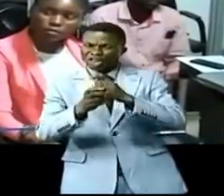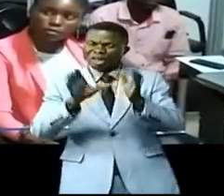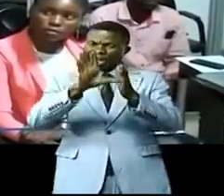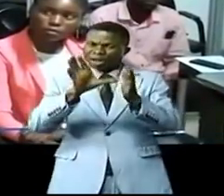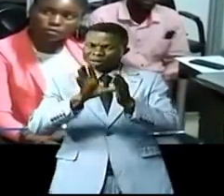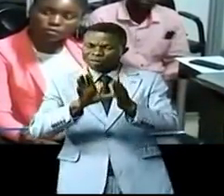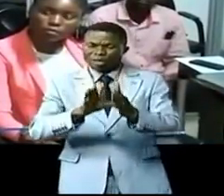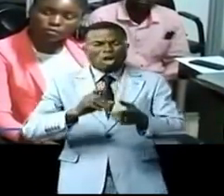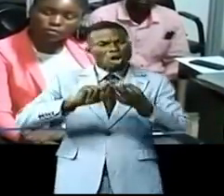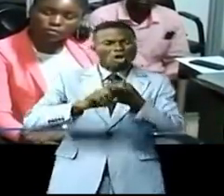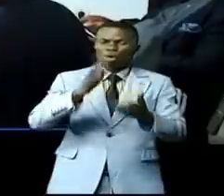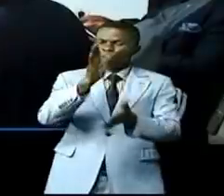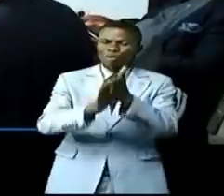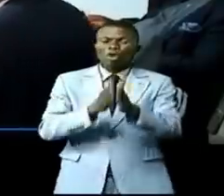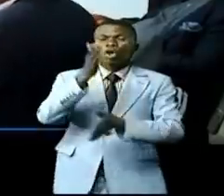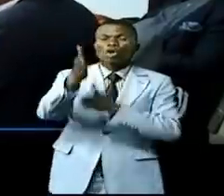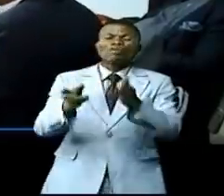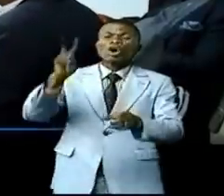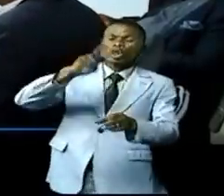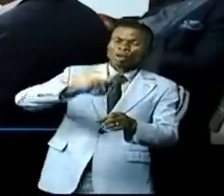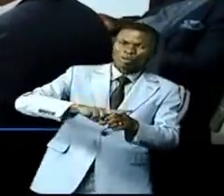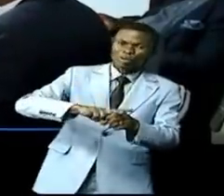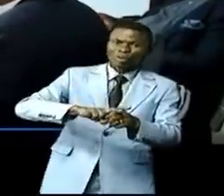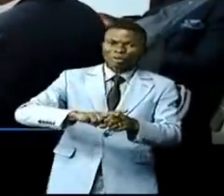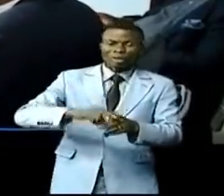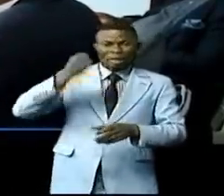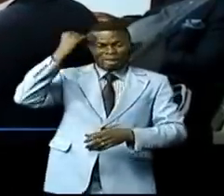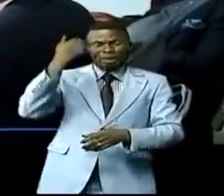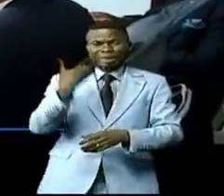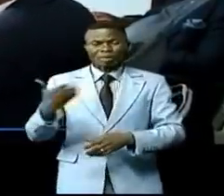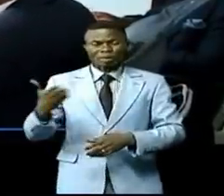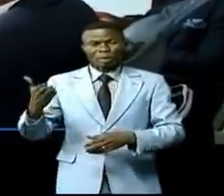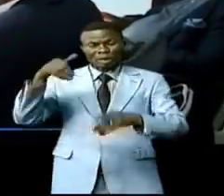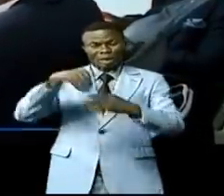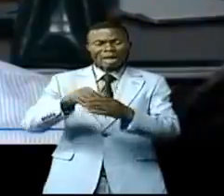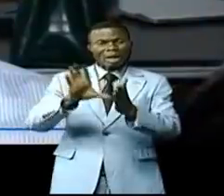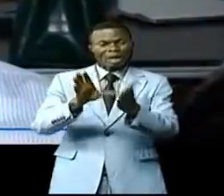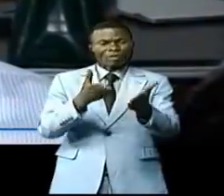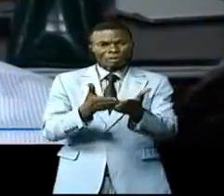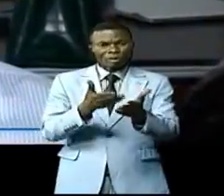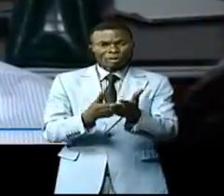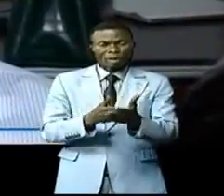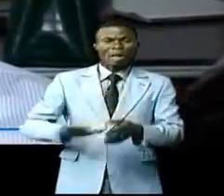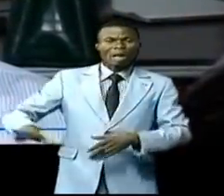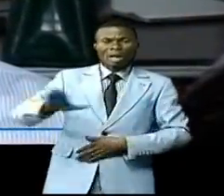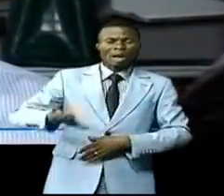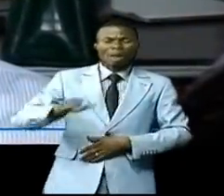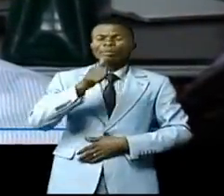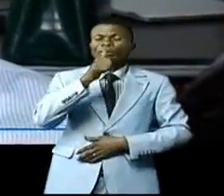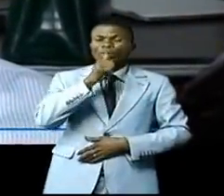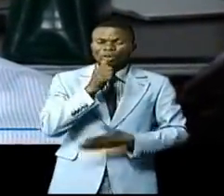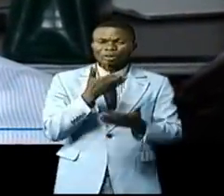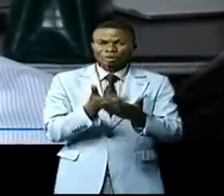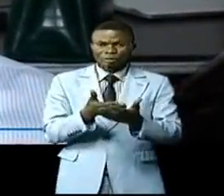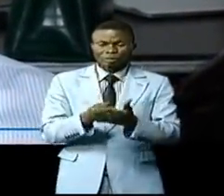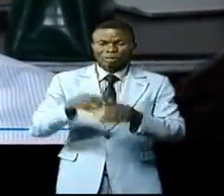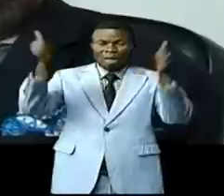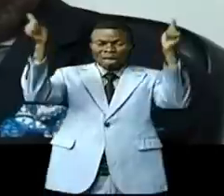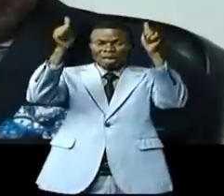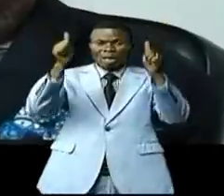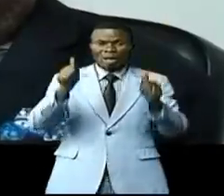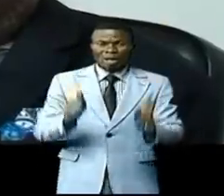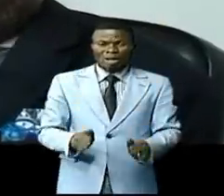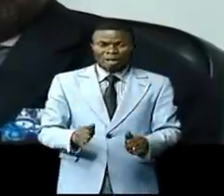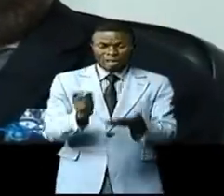de confiance, vol et viol de l'imaginaire, dans son documentaire « L'Empire du silence ». L'Afrique